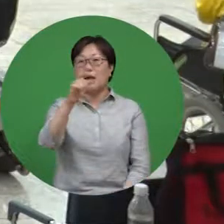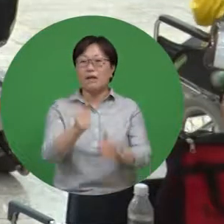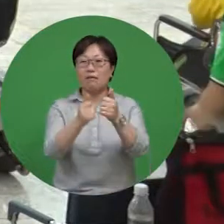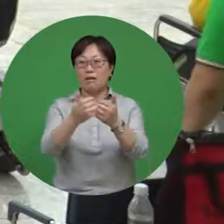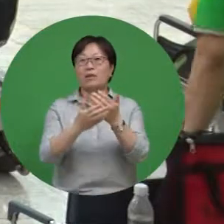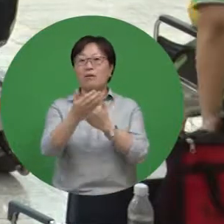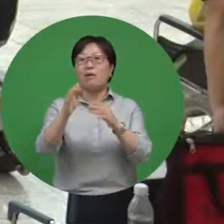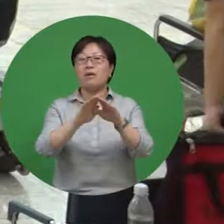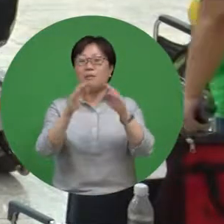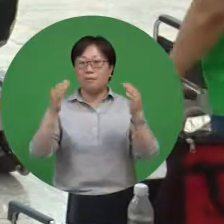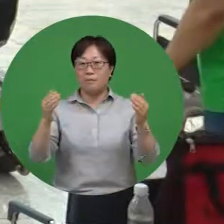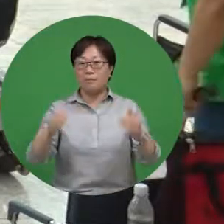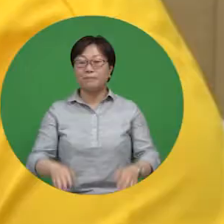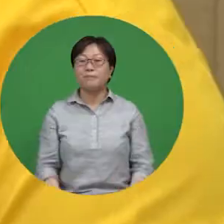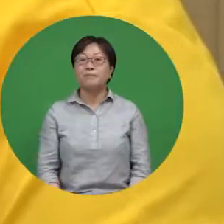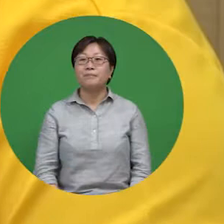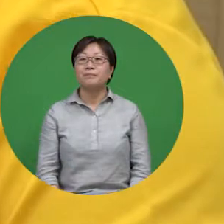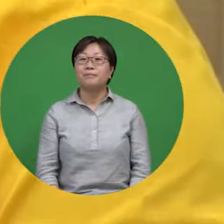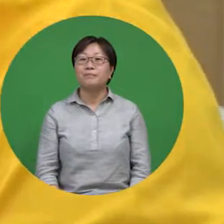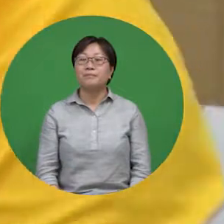대회가 열렸습니다.